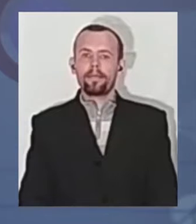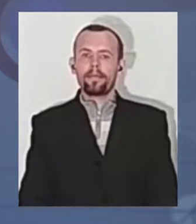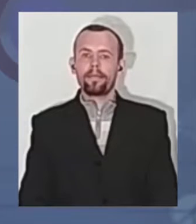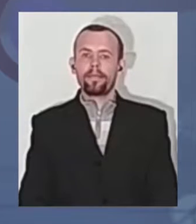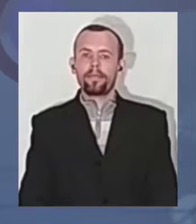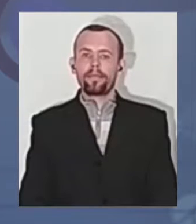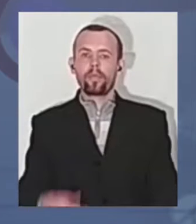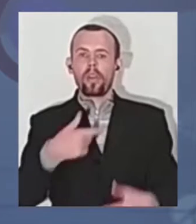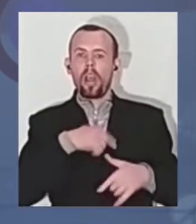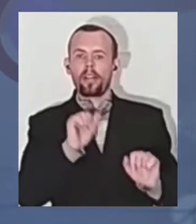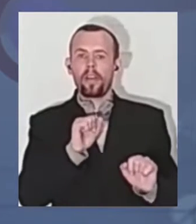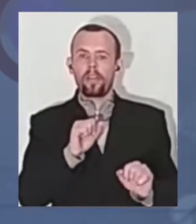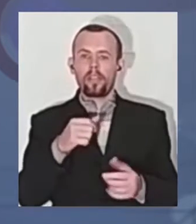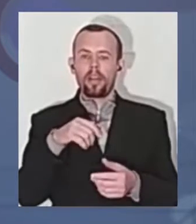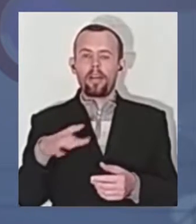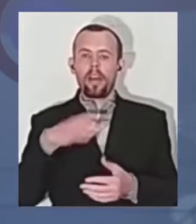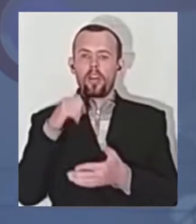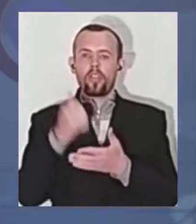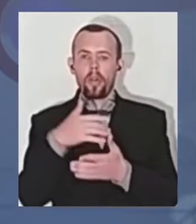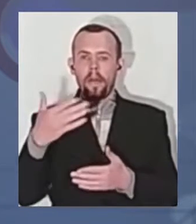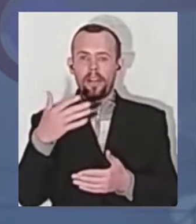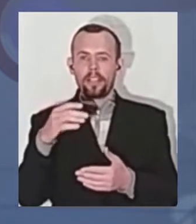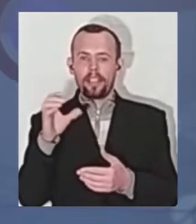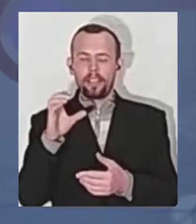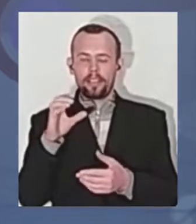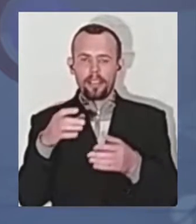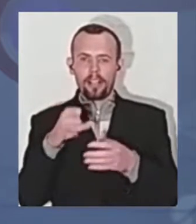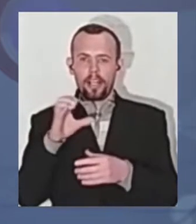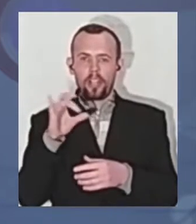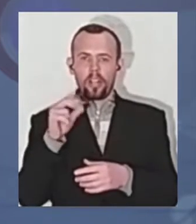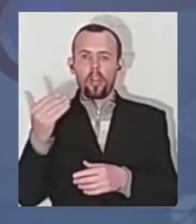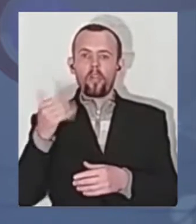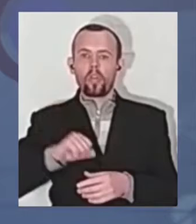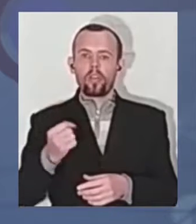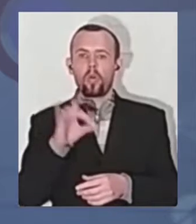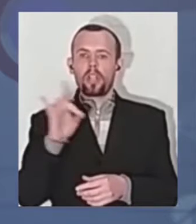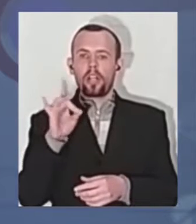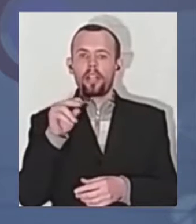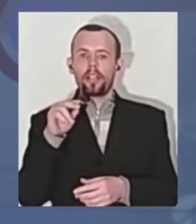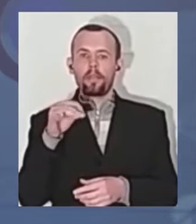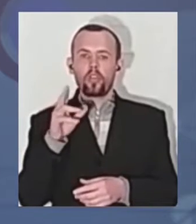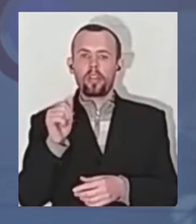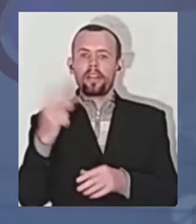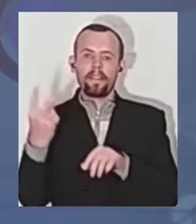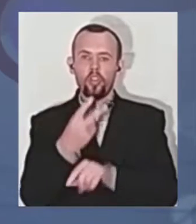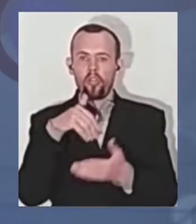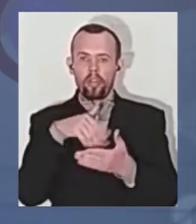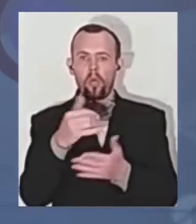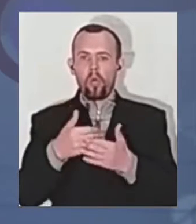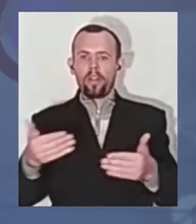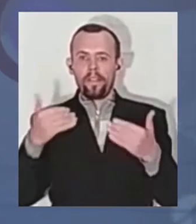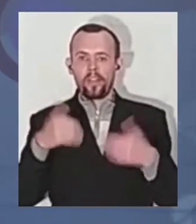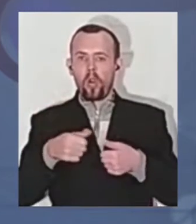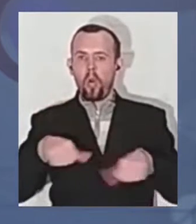Адвоката екс-очільника Одеського осередку правого сектору Сергія Стерненка та його соратника Руслана Демчука двічі відмовили у відводі колегії